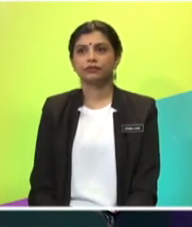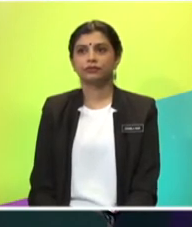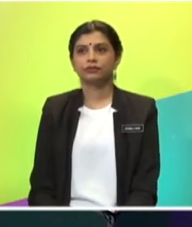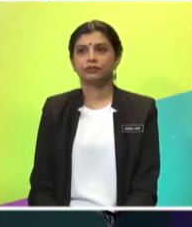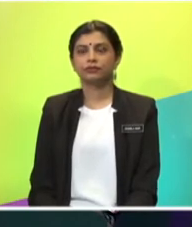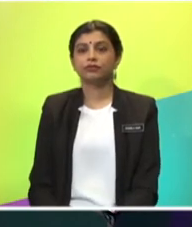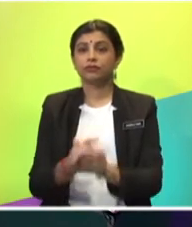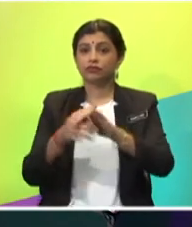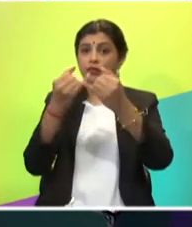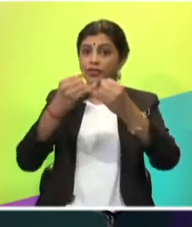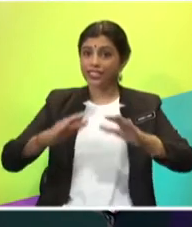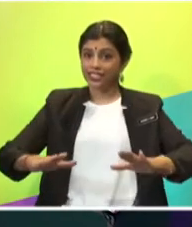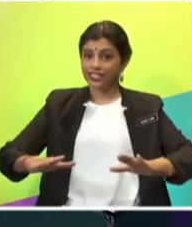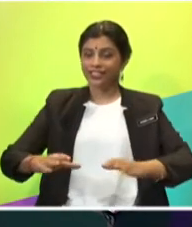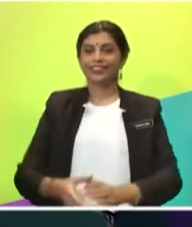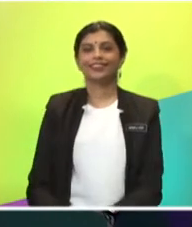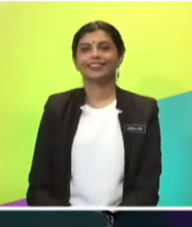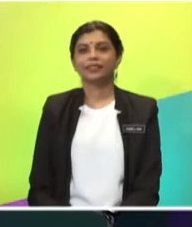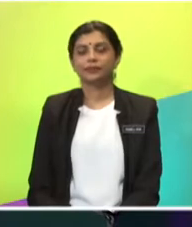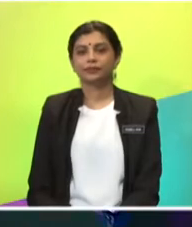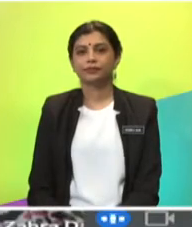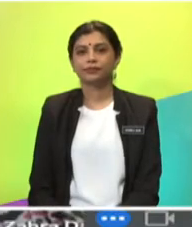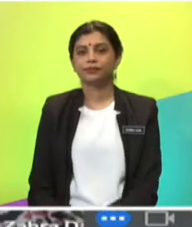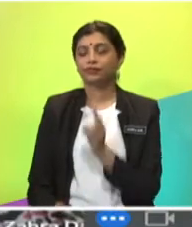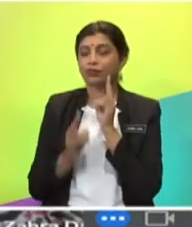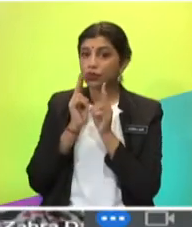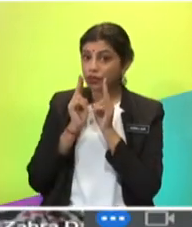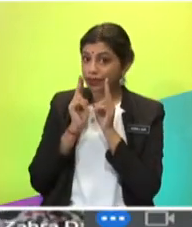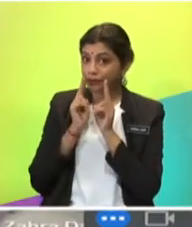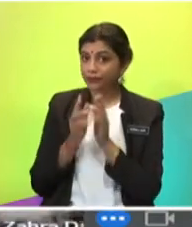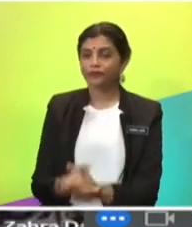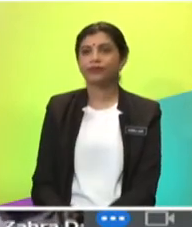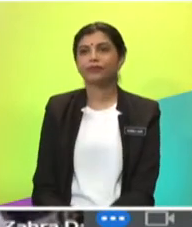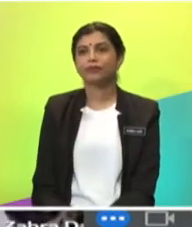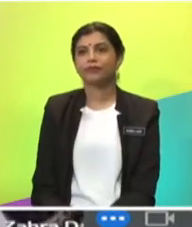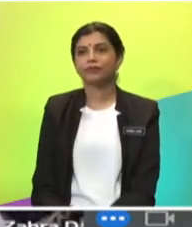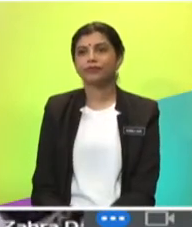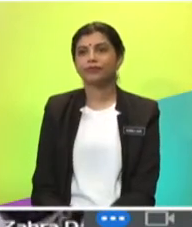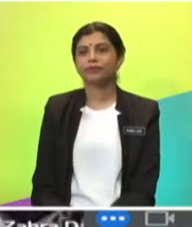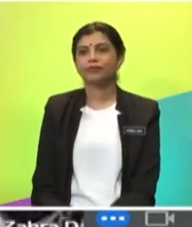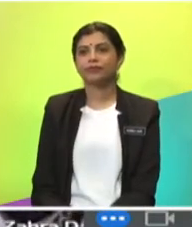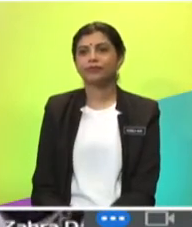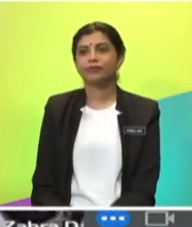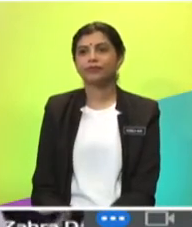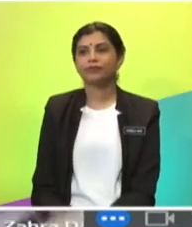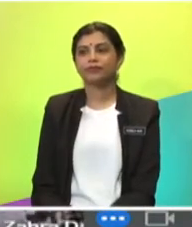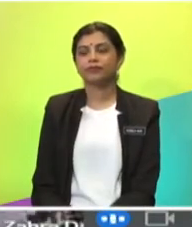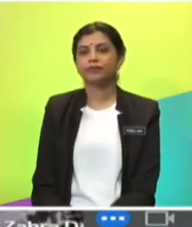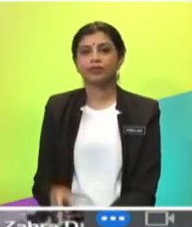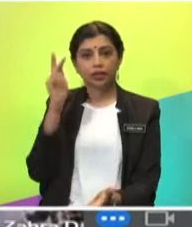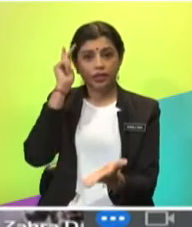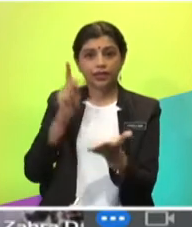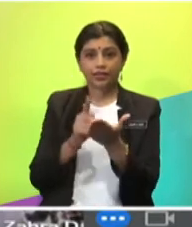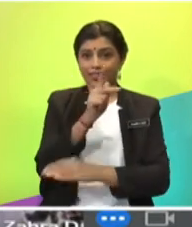Selamat sejahtera. Selamat sejahtera. Dan guru semua. Nama saya Yeo Louis.